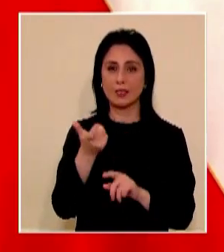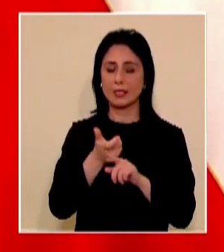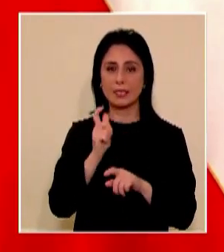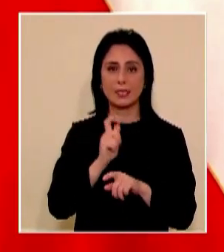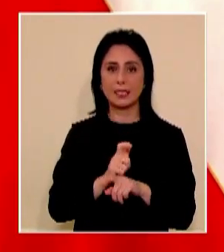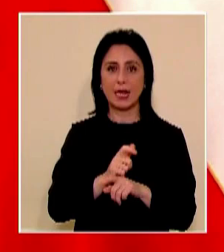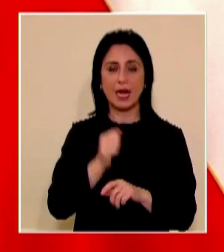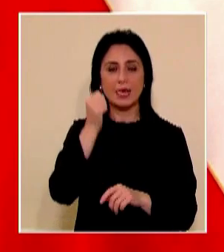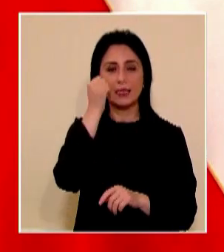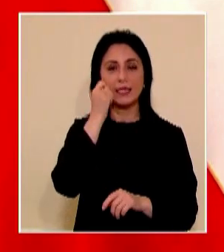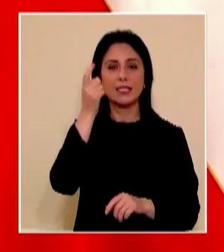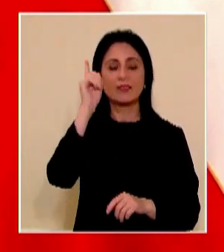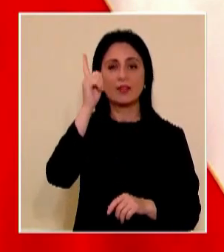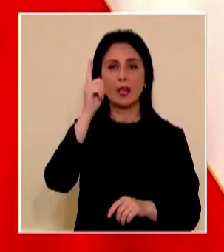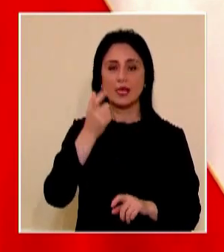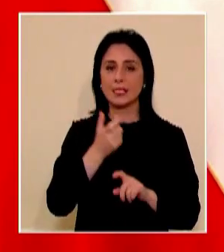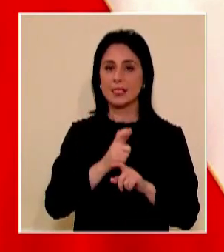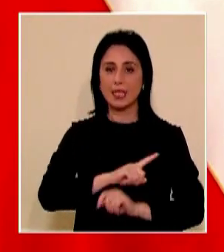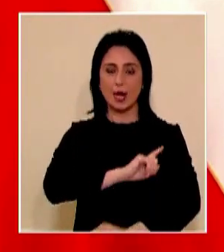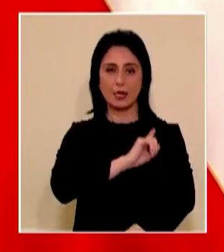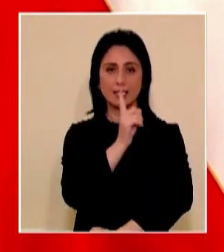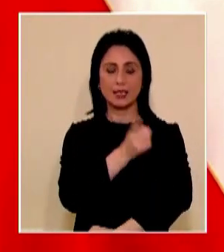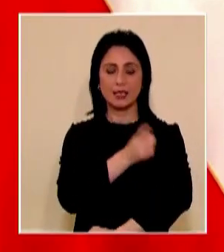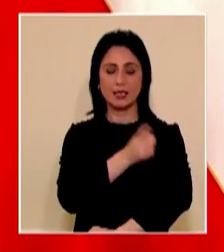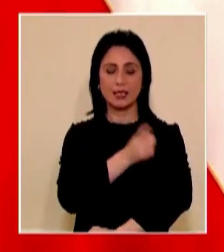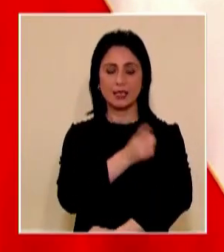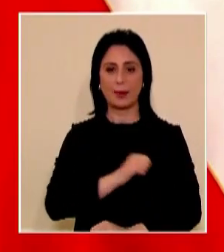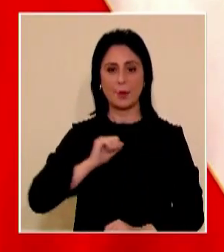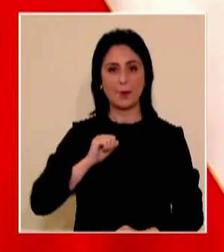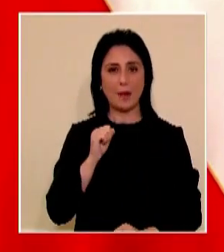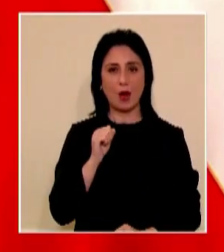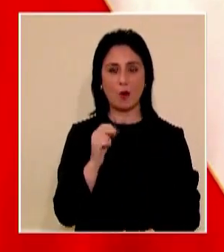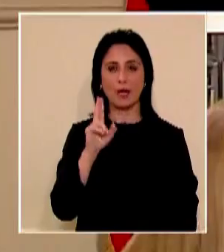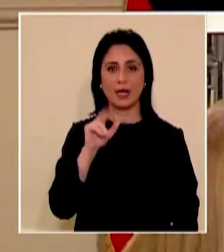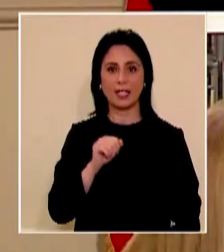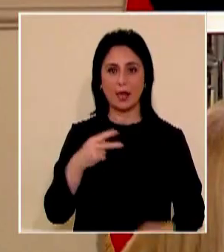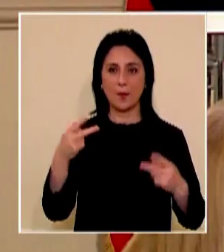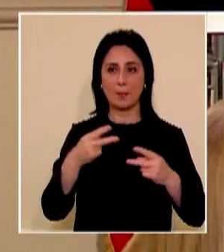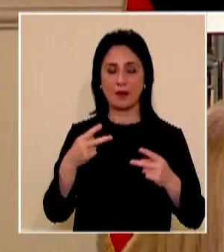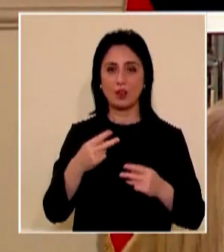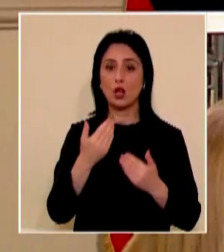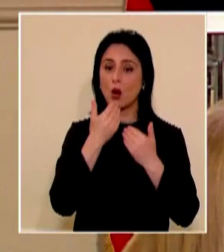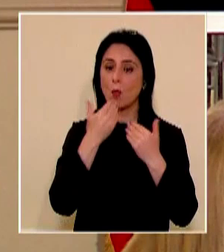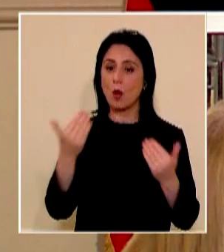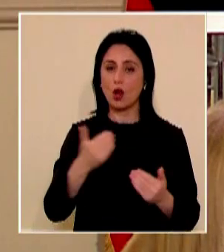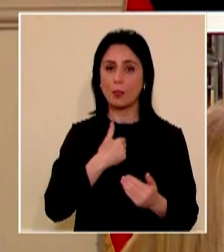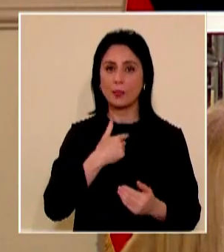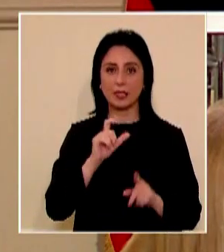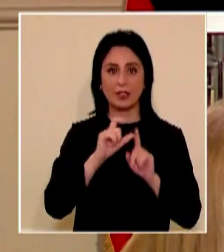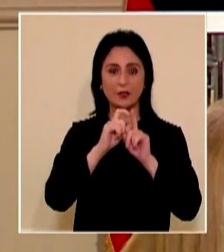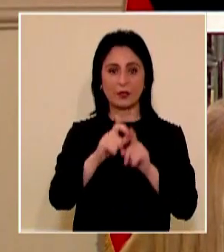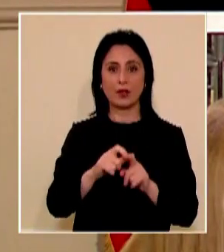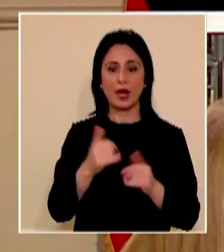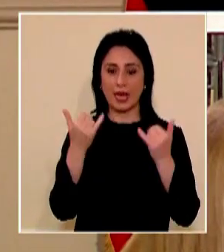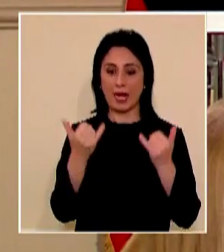na przyszłość. Wiemy, że mamy bardzo silnego